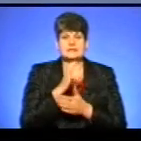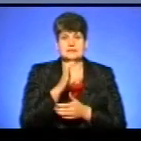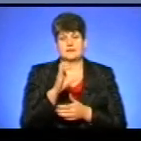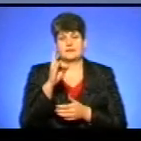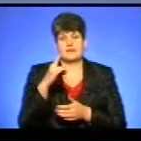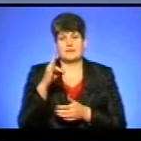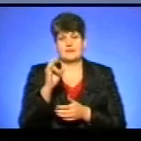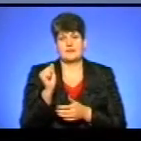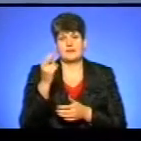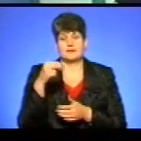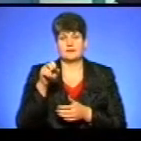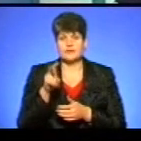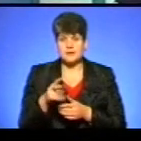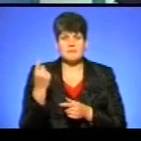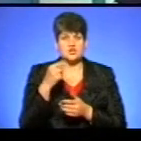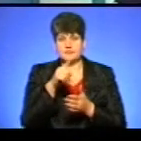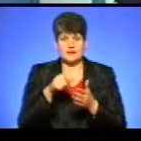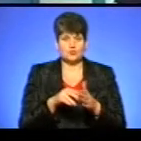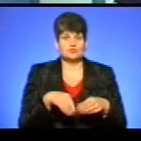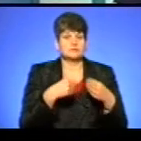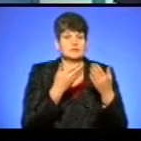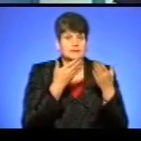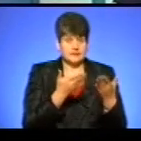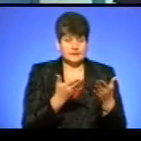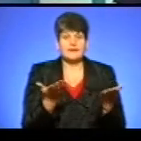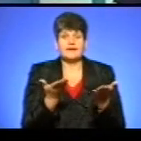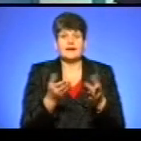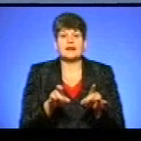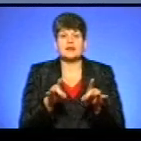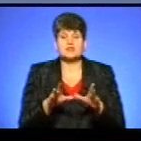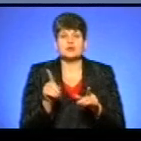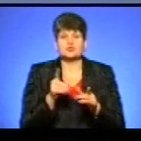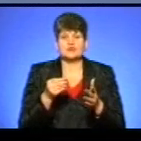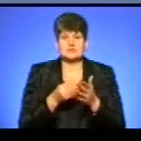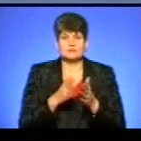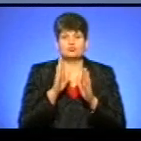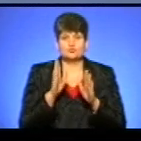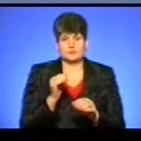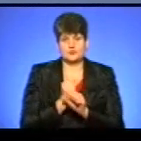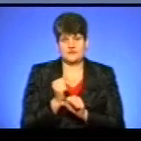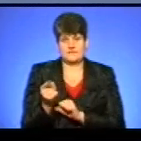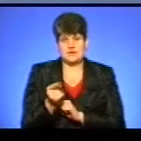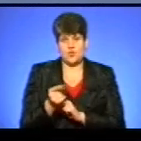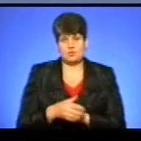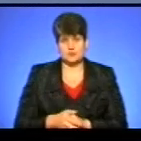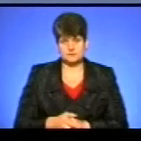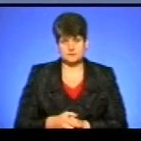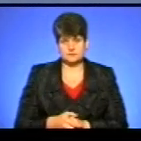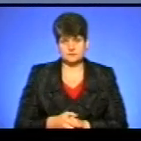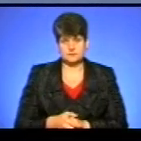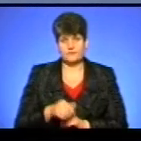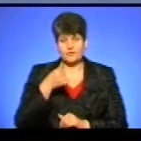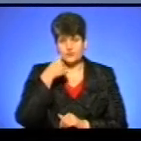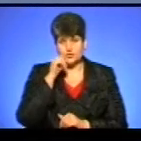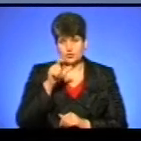Надал. І перше запитання, яке хочу поставити, яке рішення щодо тарифів діятиме у Тернополі? Вчора